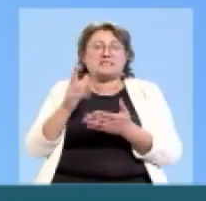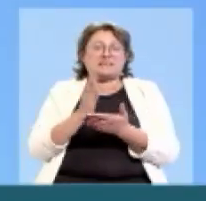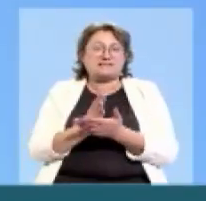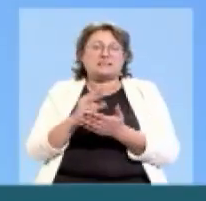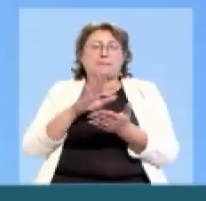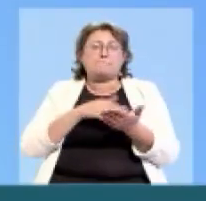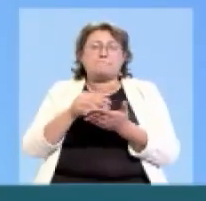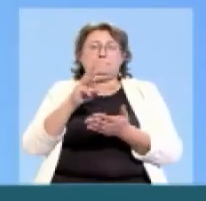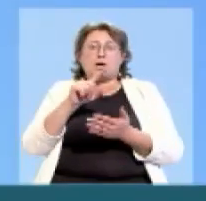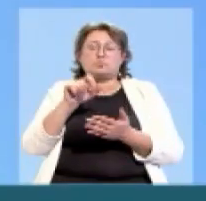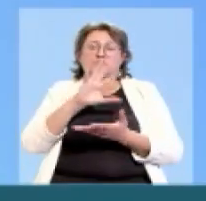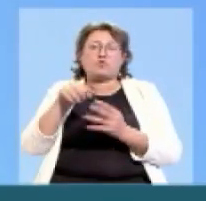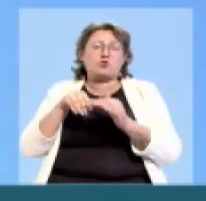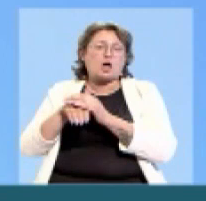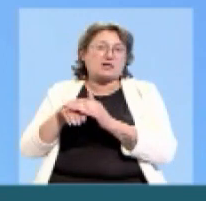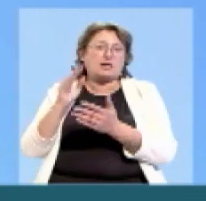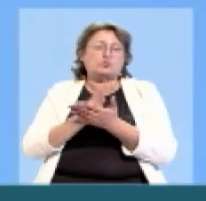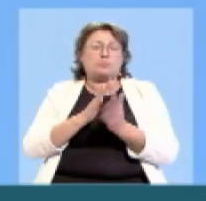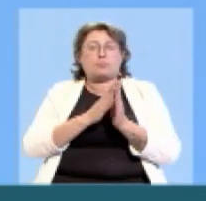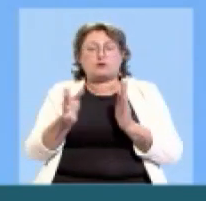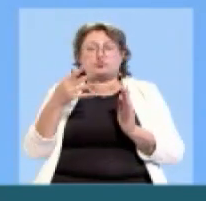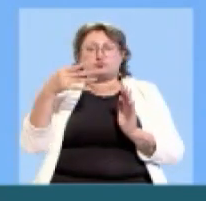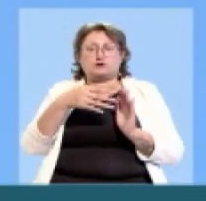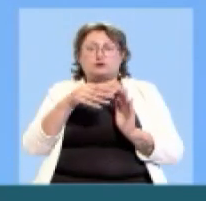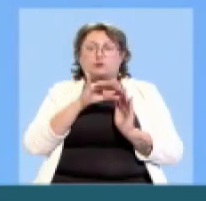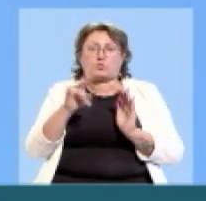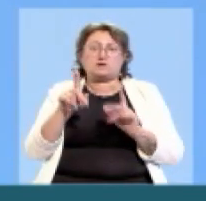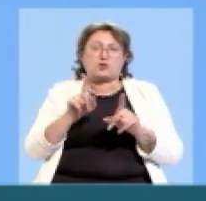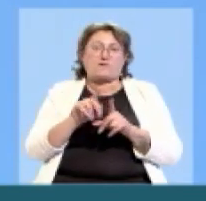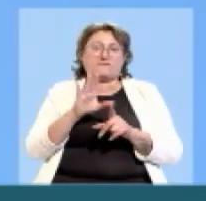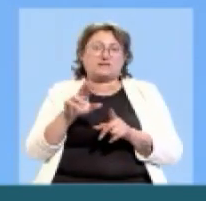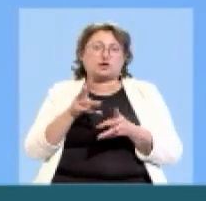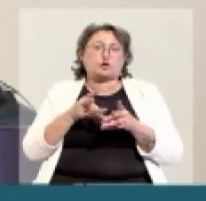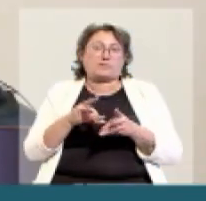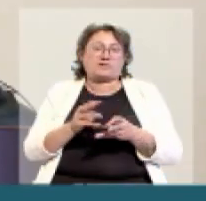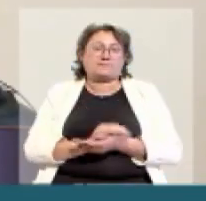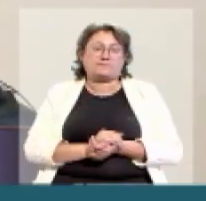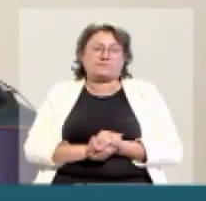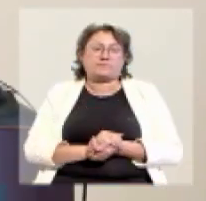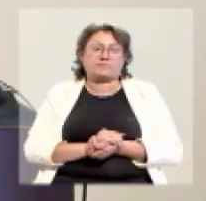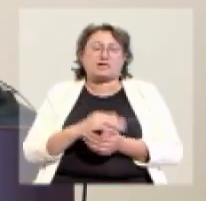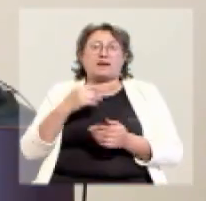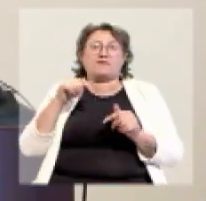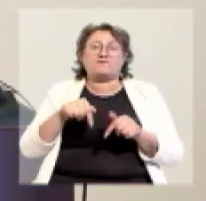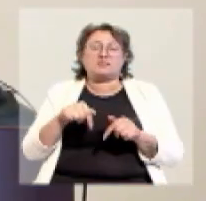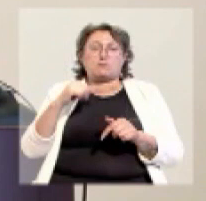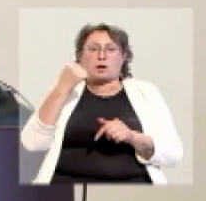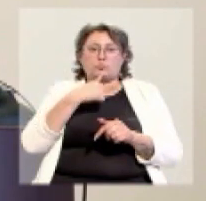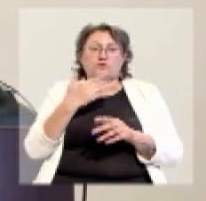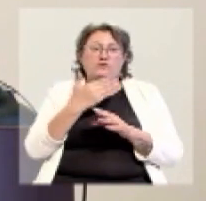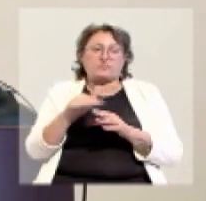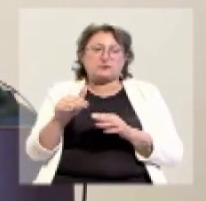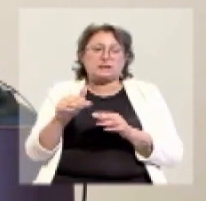предусмотрен мазут. Всего на хранении находится более 4000 тонн такого вида топлива. Впервые в текущем году